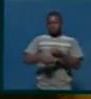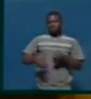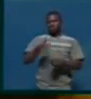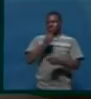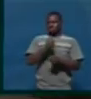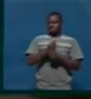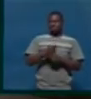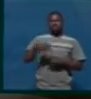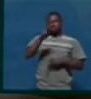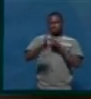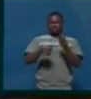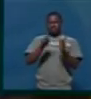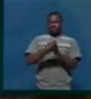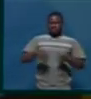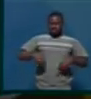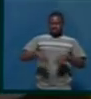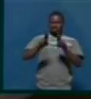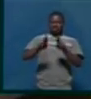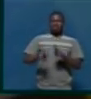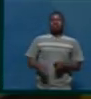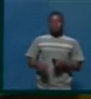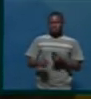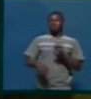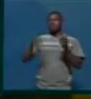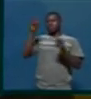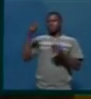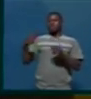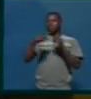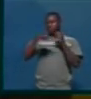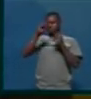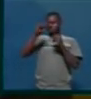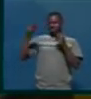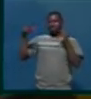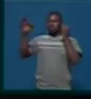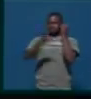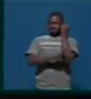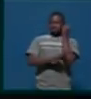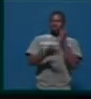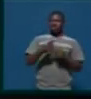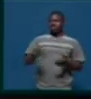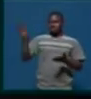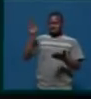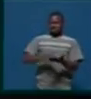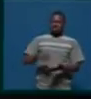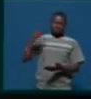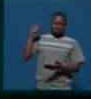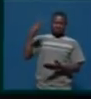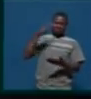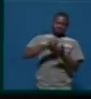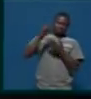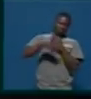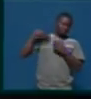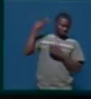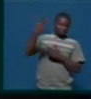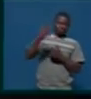route Gungun-Fada, frontière du Niger, dont l'accord sera signé le 2 mars prochain à Ouagadougou. Nous sommes en train de faire